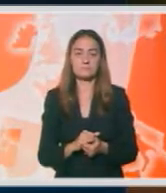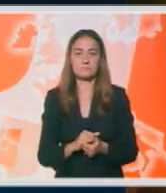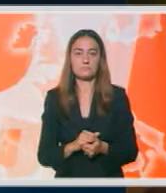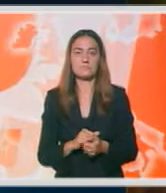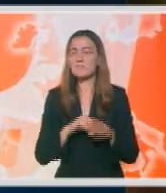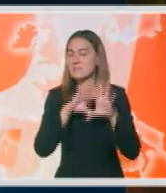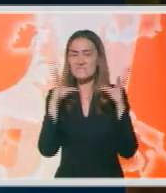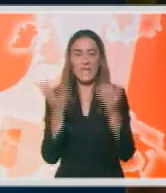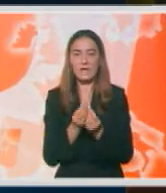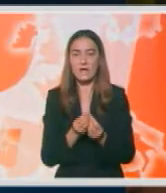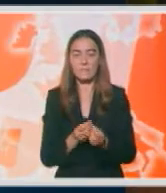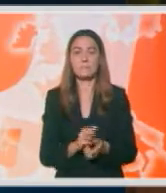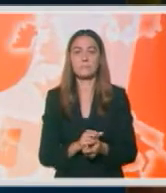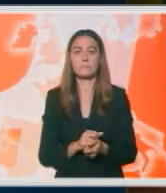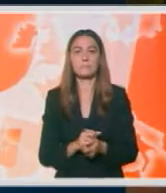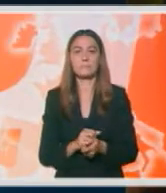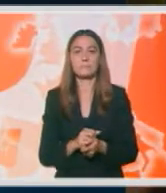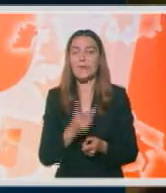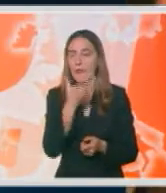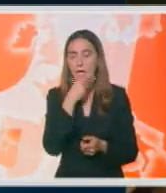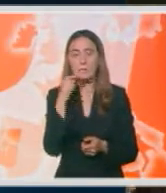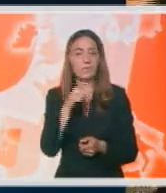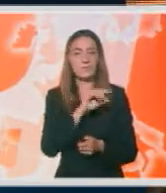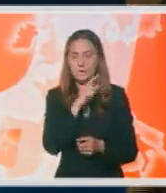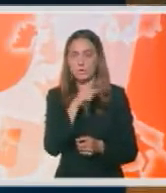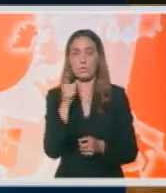Svega. Ja, to je to. Super nam je lijepo.